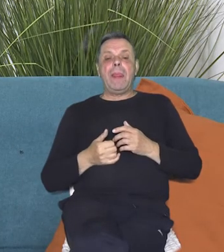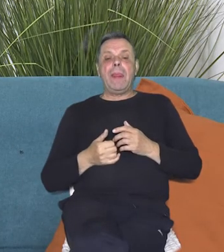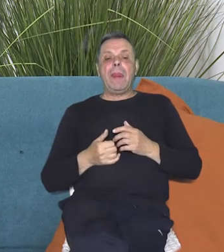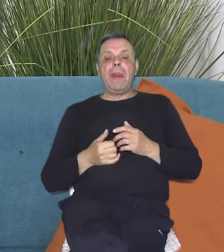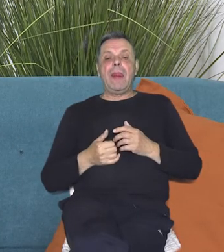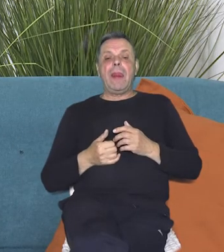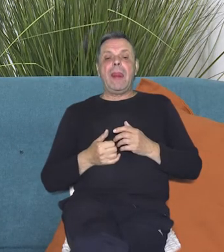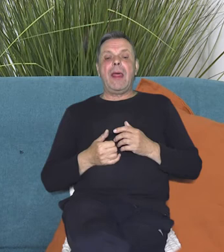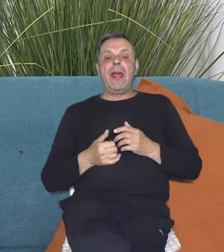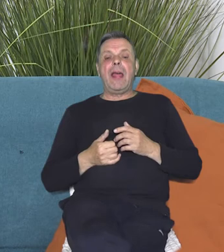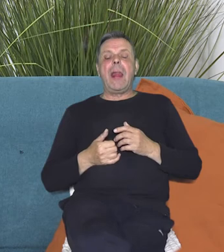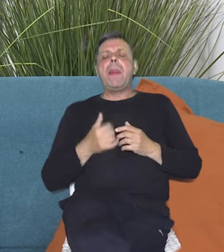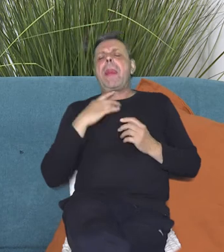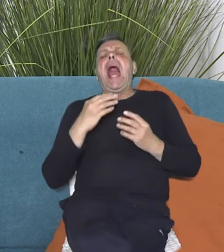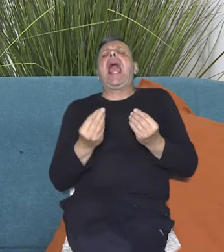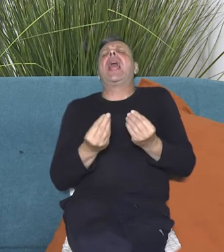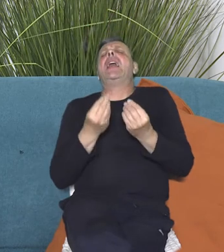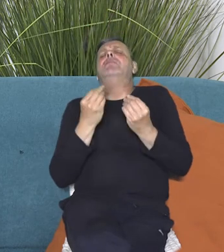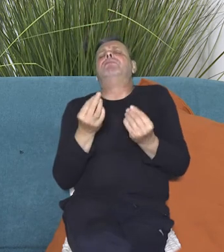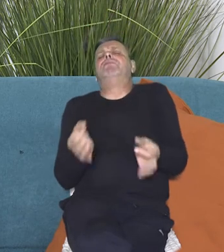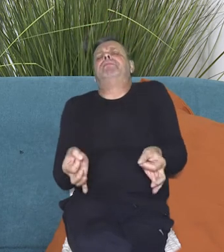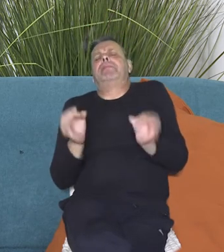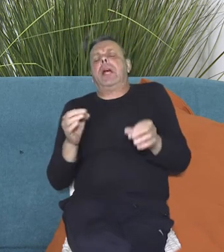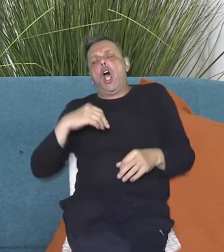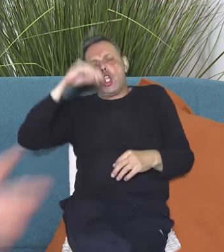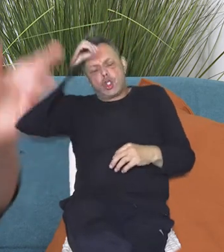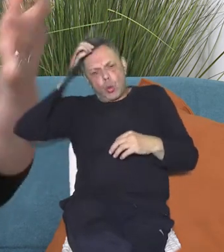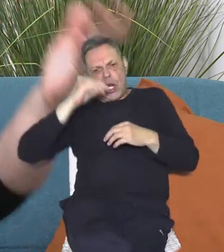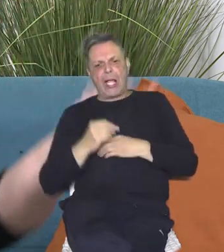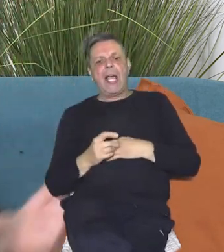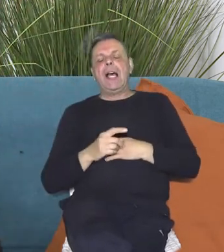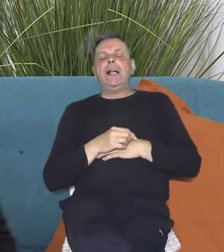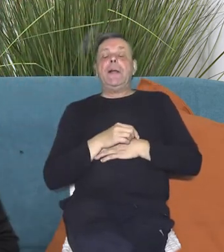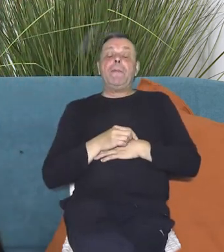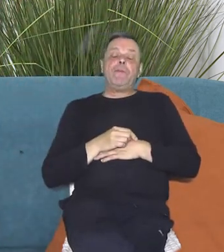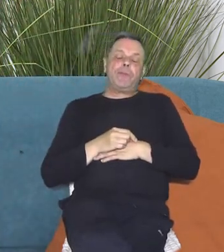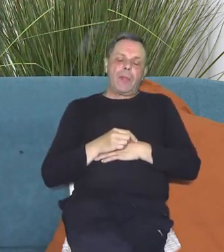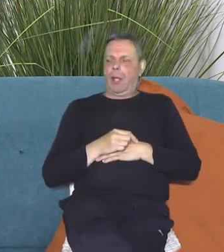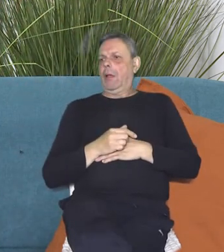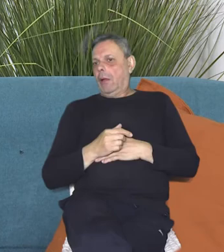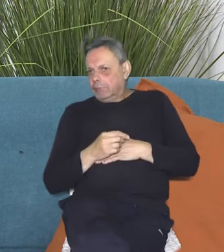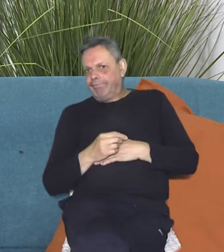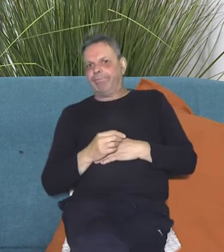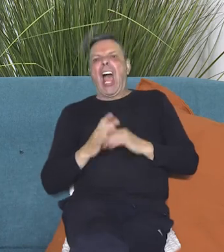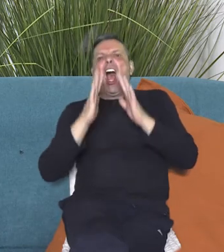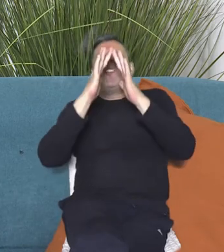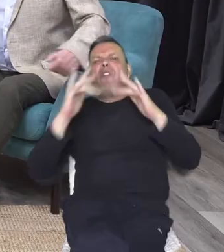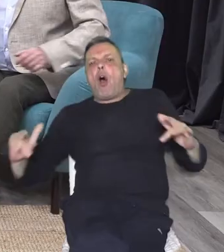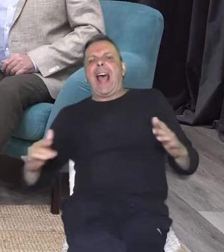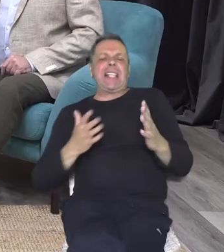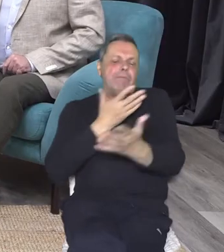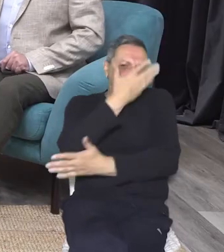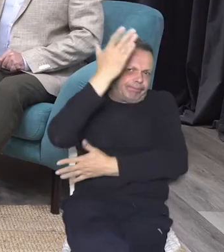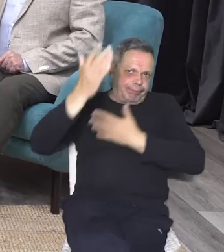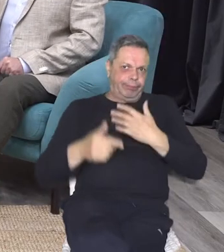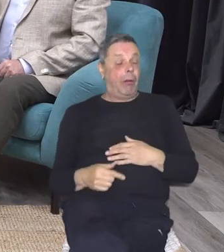on je znao reći da sam ja kao neki najsofisticiraniji stručnjak za nesofisticiranu problematiku dvorova, ali dobro, za kao.